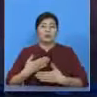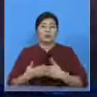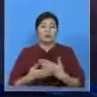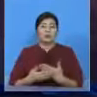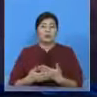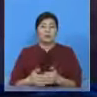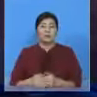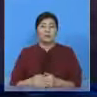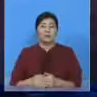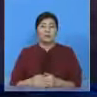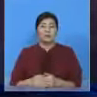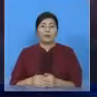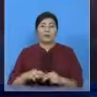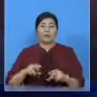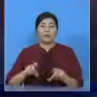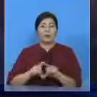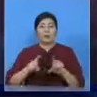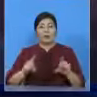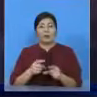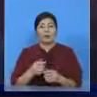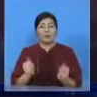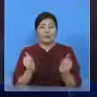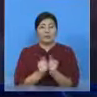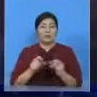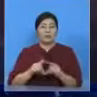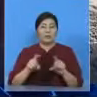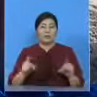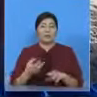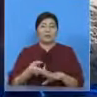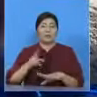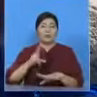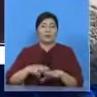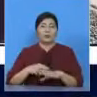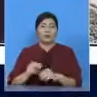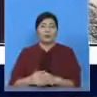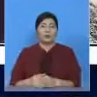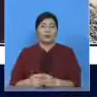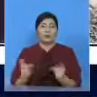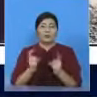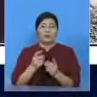ортамызда магазин жоқ, магазинге барамыз, жақын магазиніміз осы. Тіпті